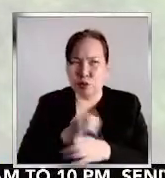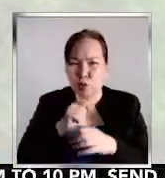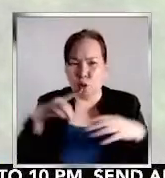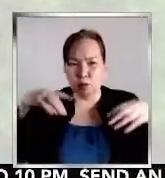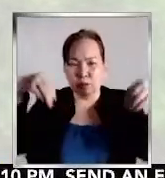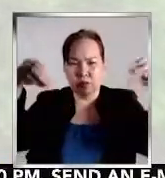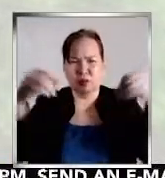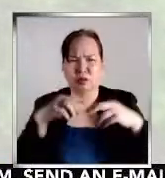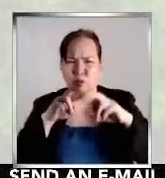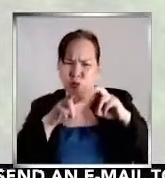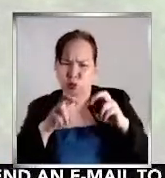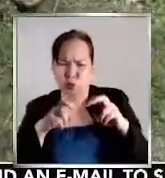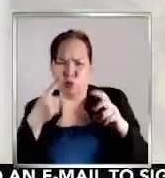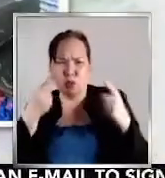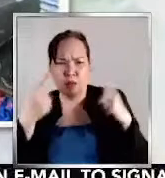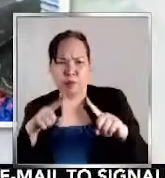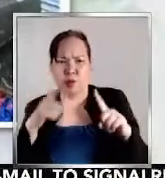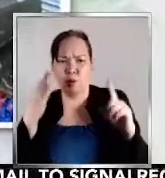pang aksidente.